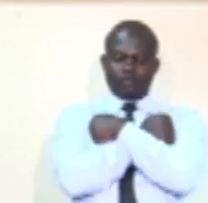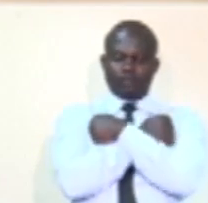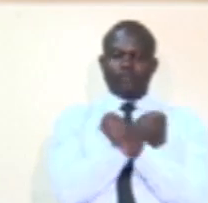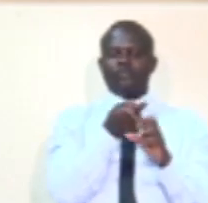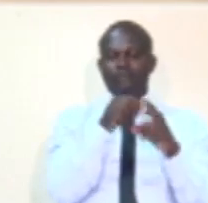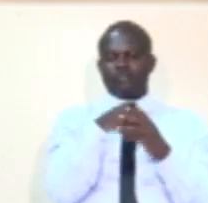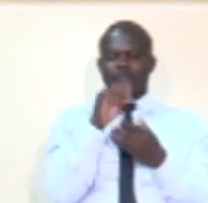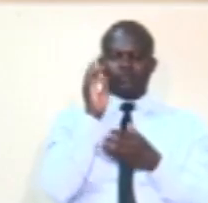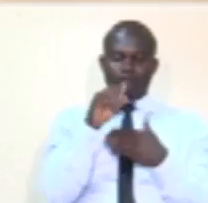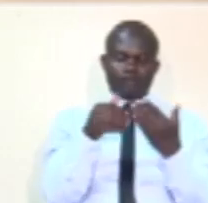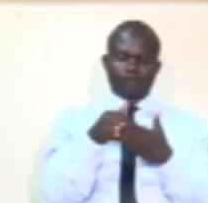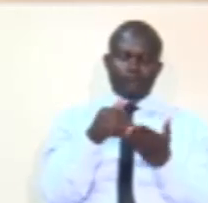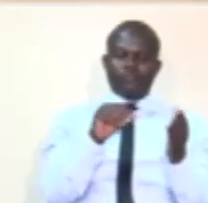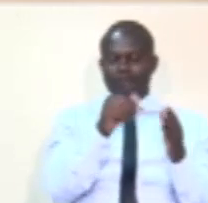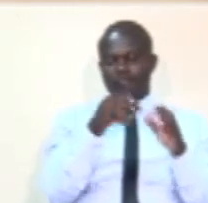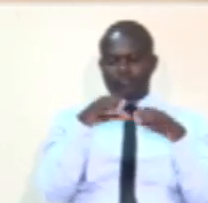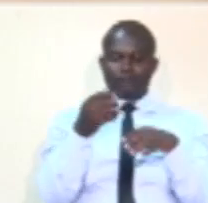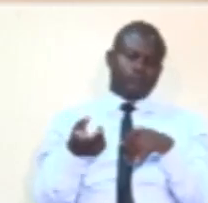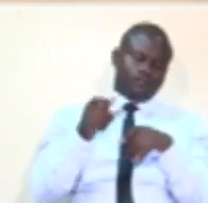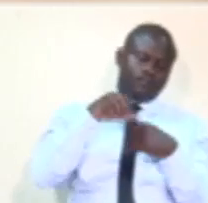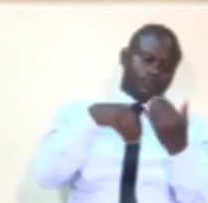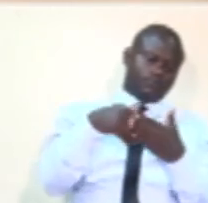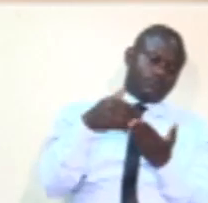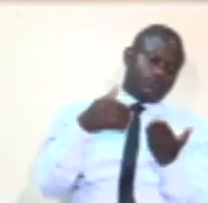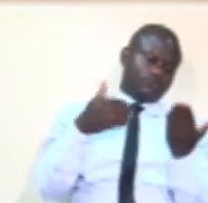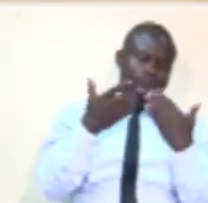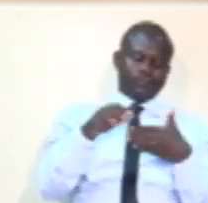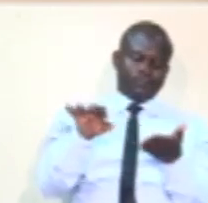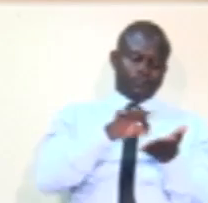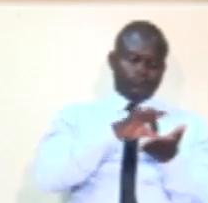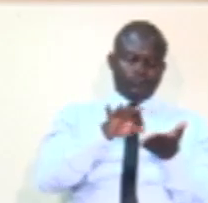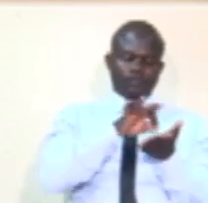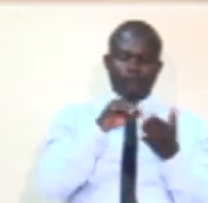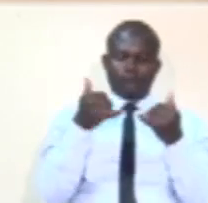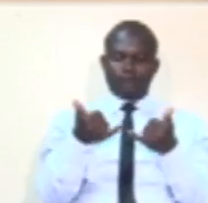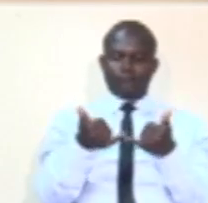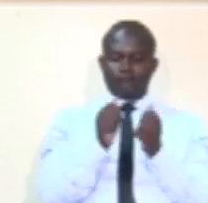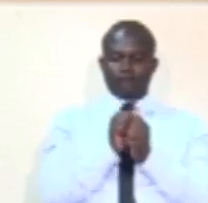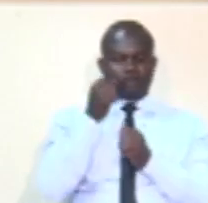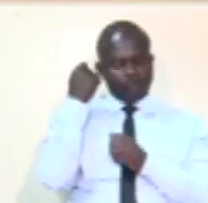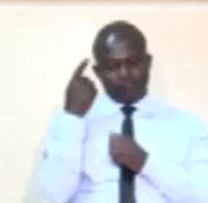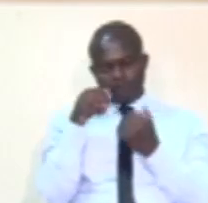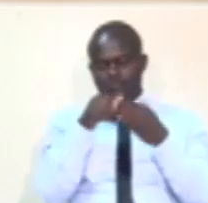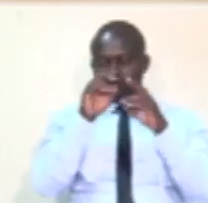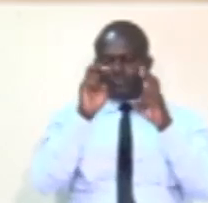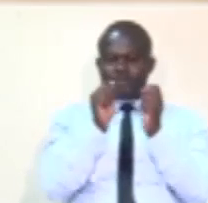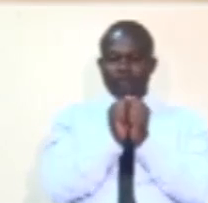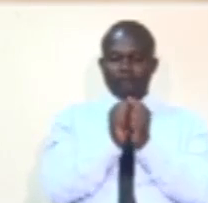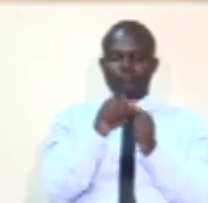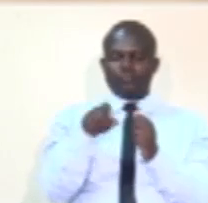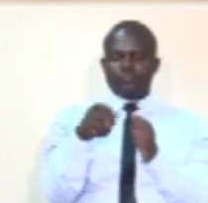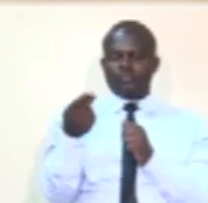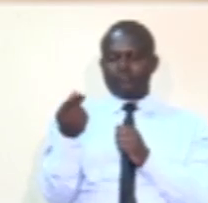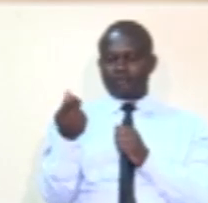nabyo bizu ni ikindi cyiciro kiziyongera kuri icyo cyiciro tumaze gushyiraho umukono ubu ngubu. Birumvikana ko bikenera